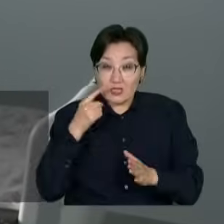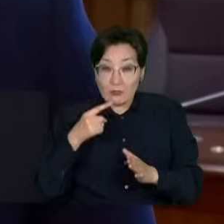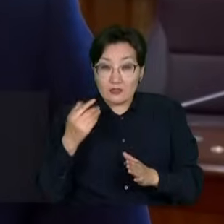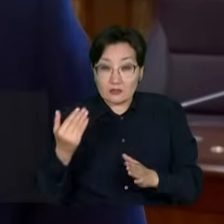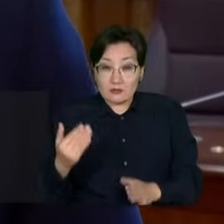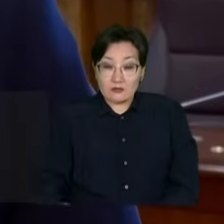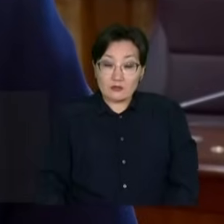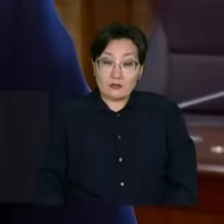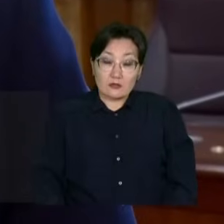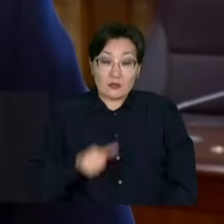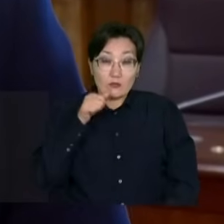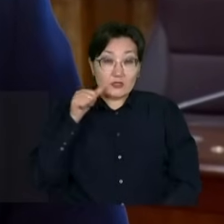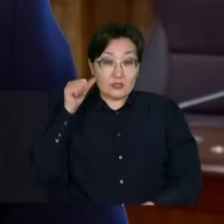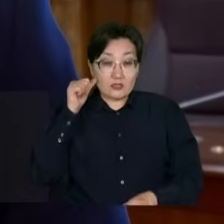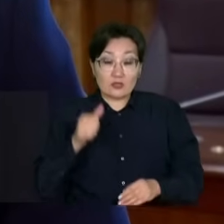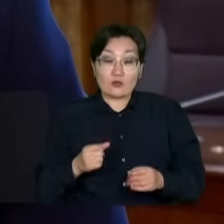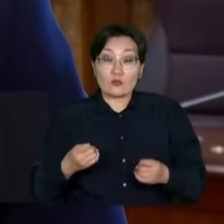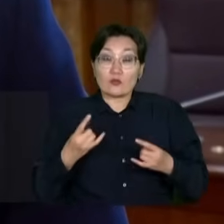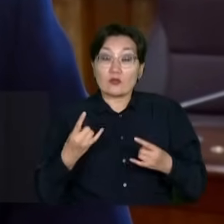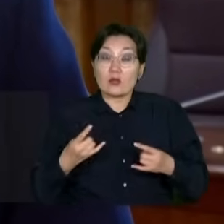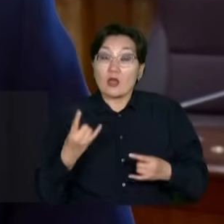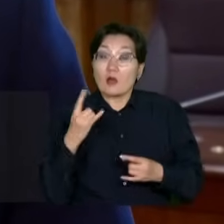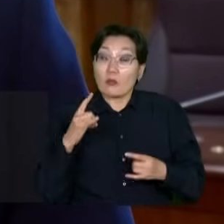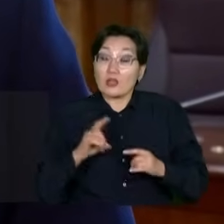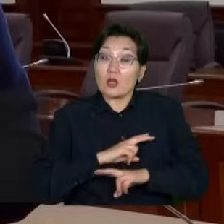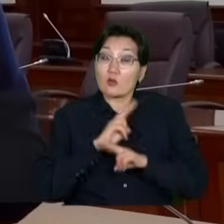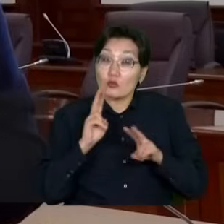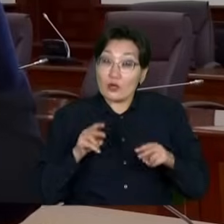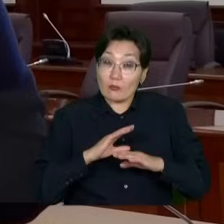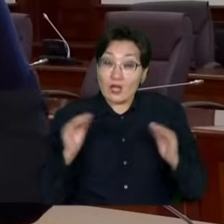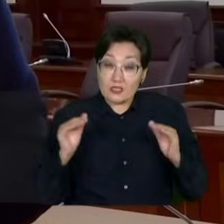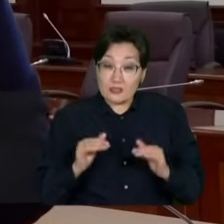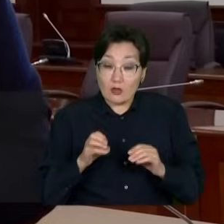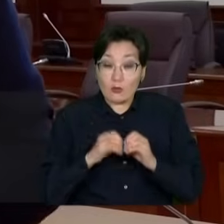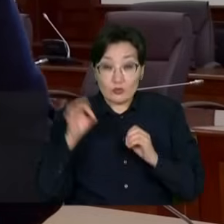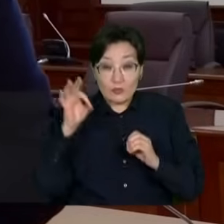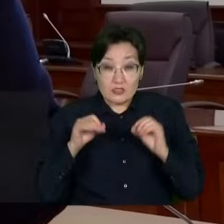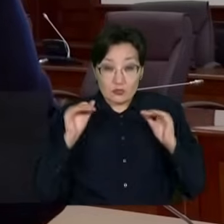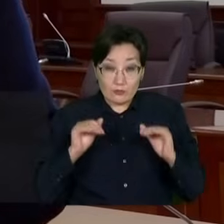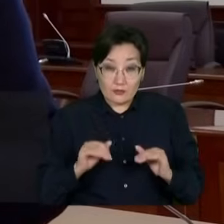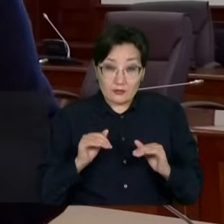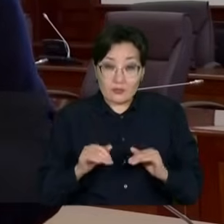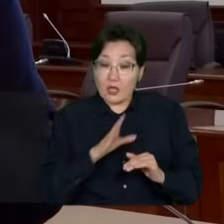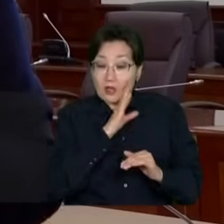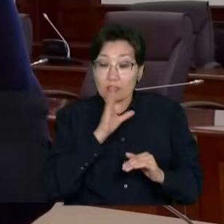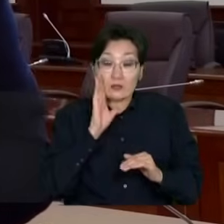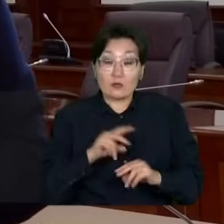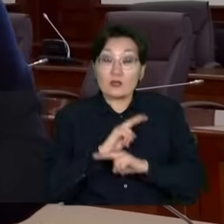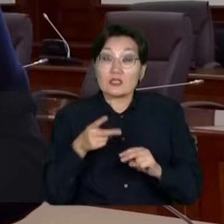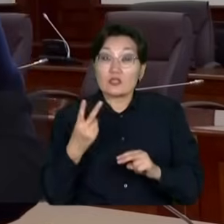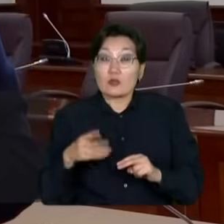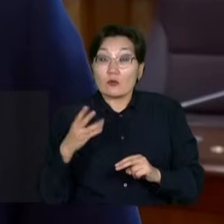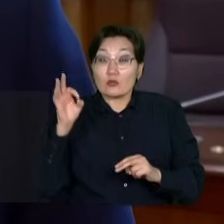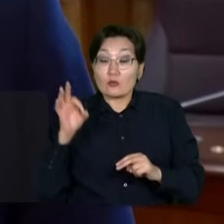отыр. Былтырға қарағанда нәресте бала өлімі азайып 10%-ға төмендеді, ана өлімі